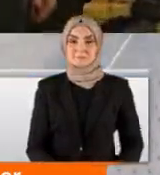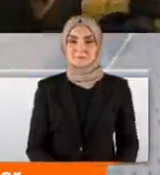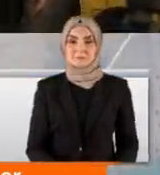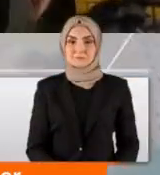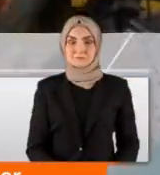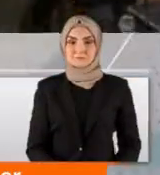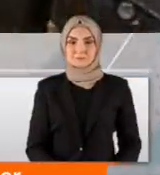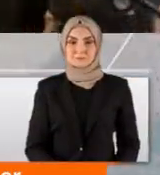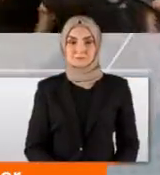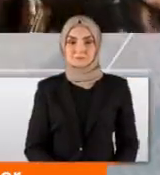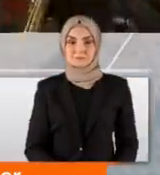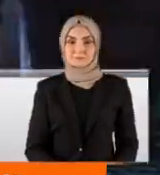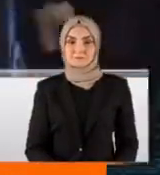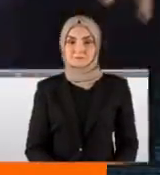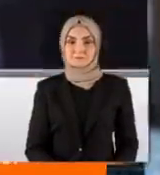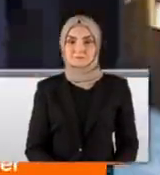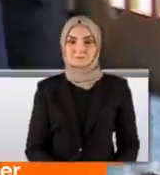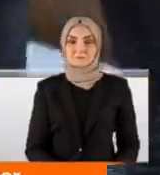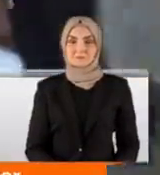Bakın ben şerbetliyim, ben alışkınım.